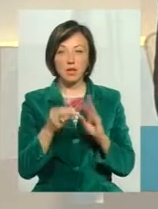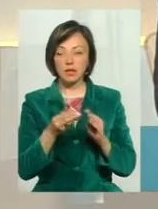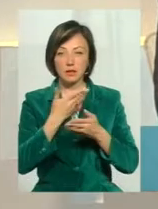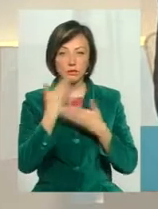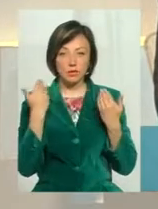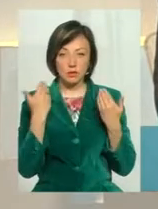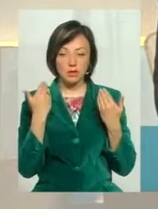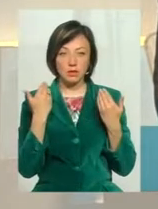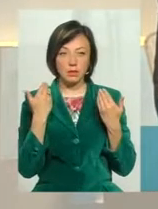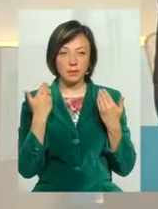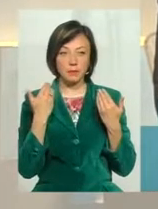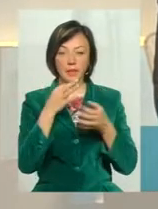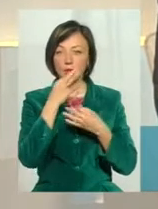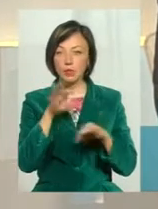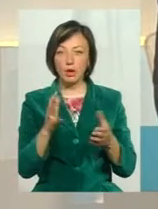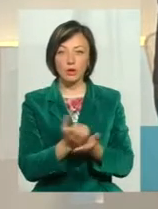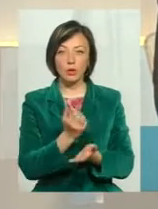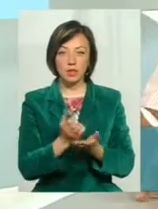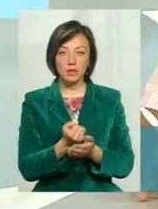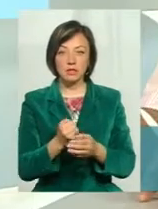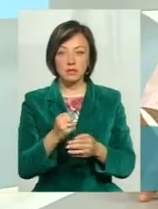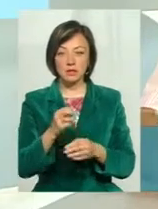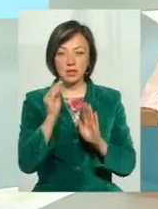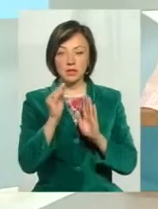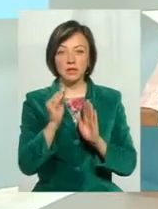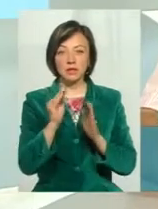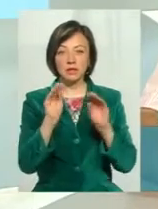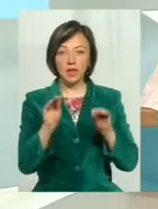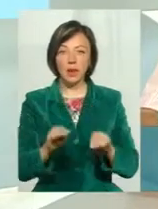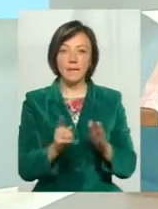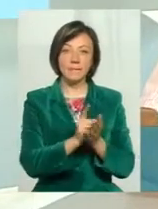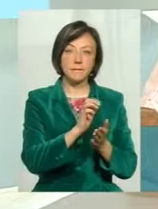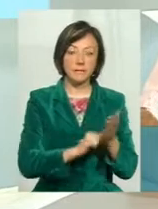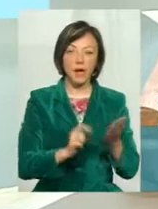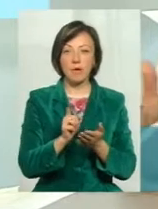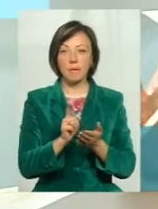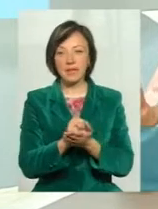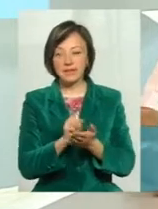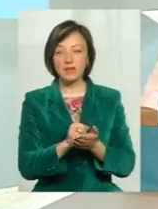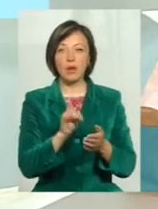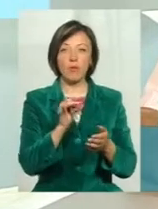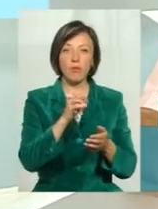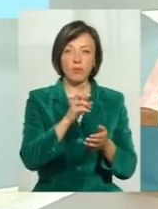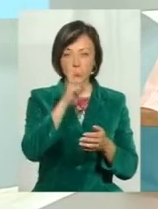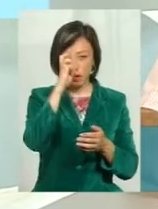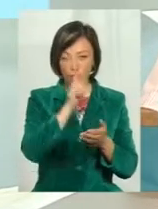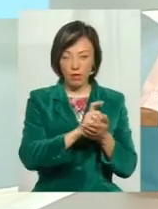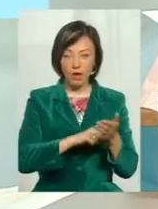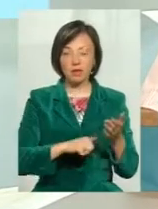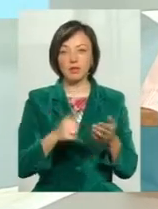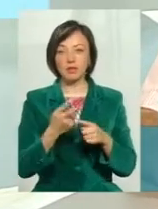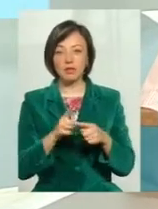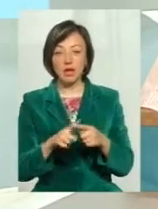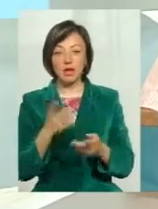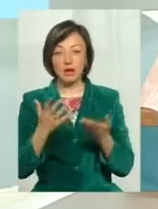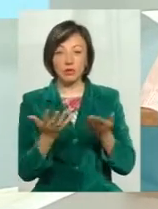відсутній будь-який дохід, за даними Державної фіскальної служби або Пенсійного фонду, з яких ми будемо черпати цю інформацію